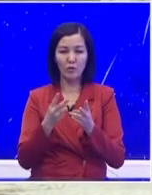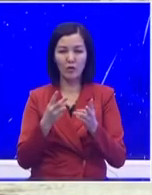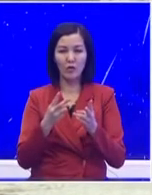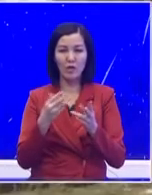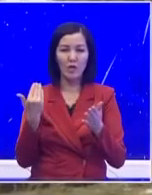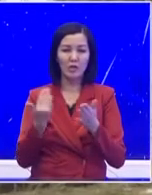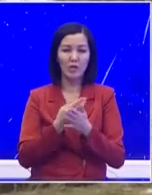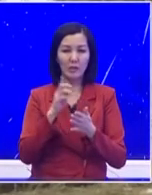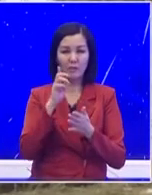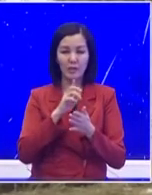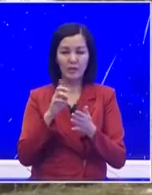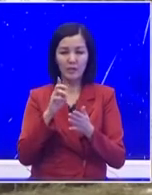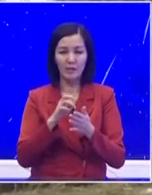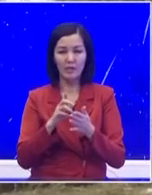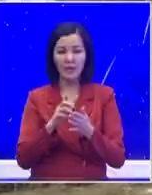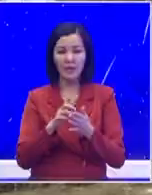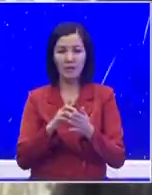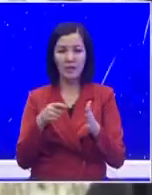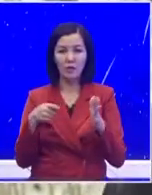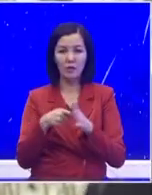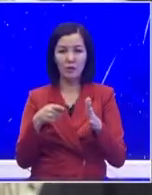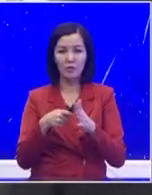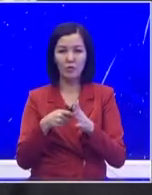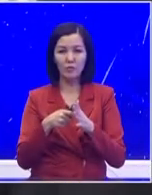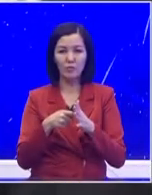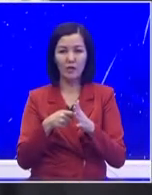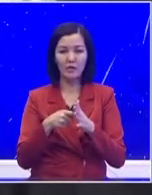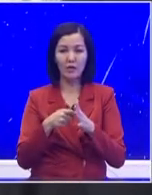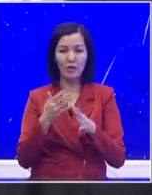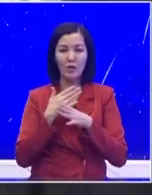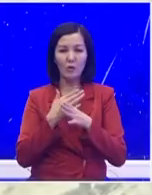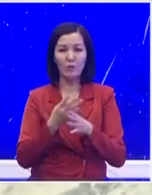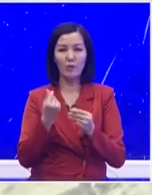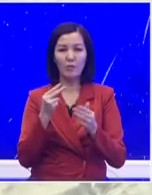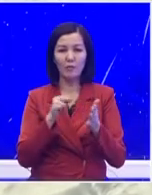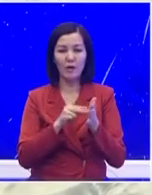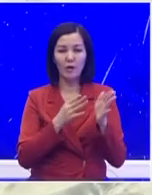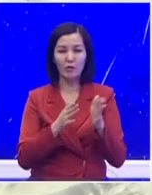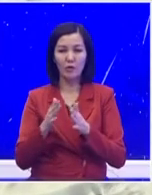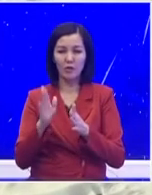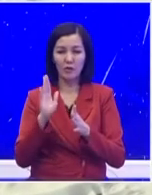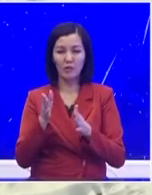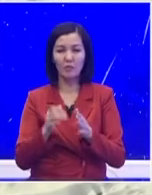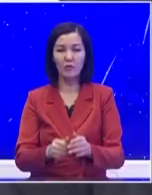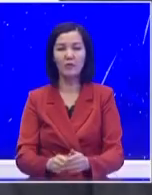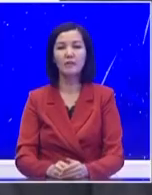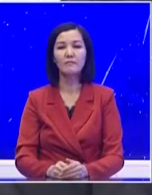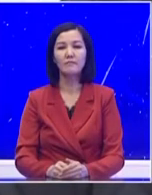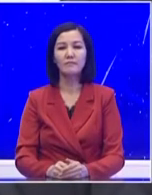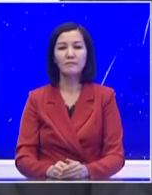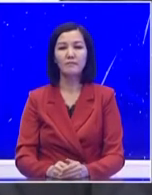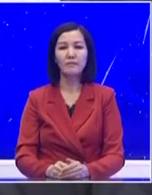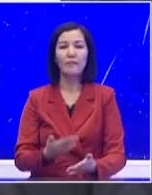жанар жағармай мен жем шөпті арзандатуға қандай да қадам жасалса, бағаның тұрақтануына сеп болар еді дейді шаруа.